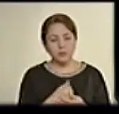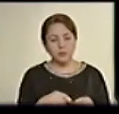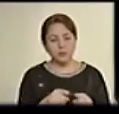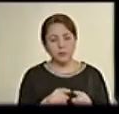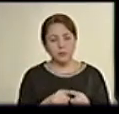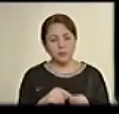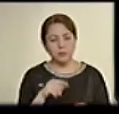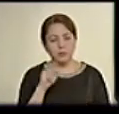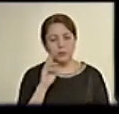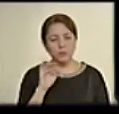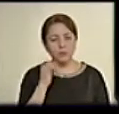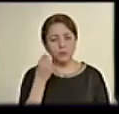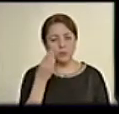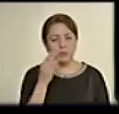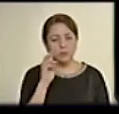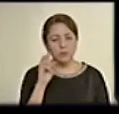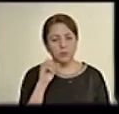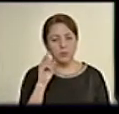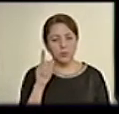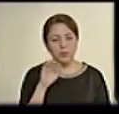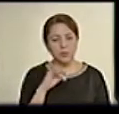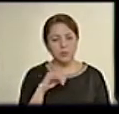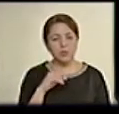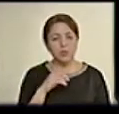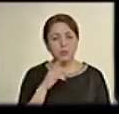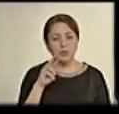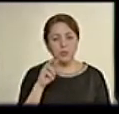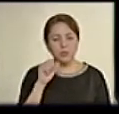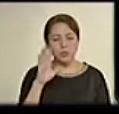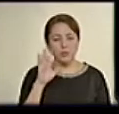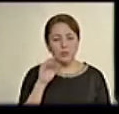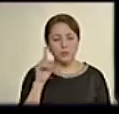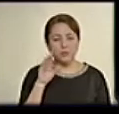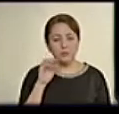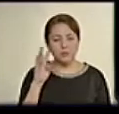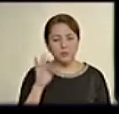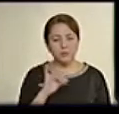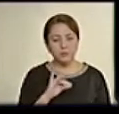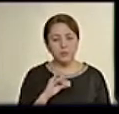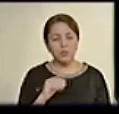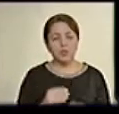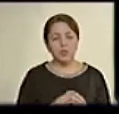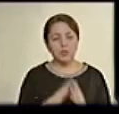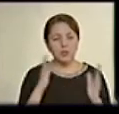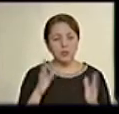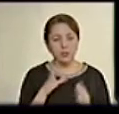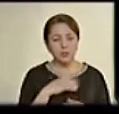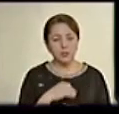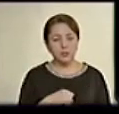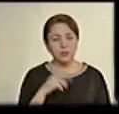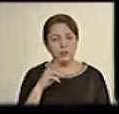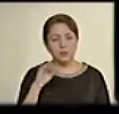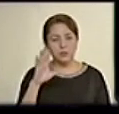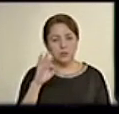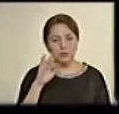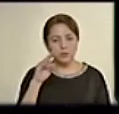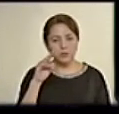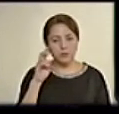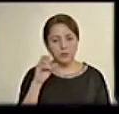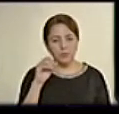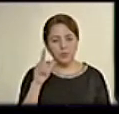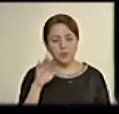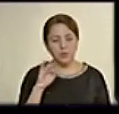bu katta lavozimlardan biri hisoblanar ekan. Xo'sh, Devonbegi qanday lavozim edi aziz o'quvchilar?